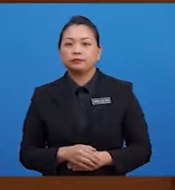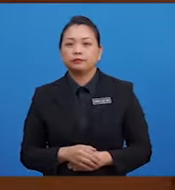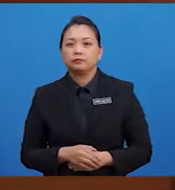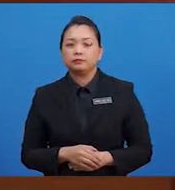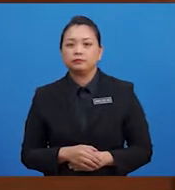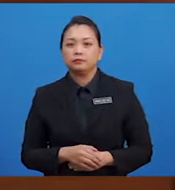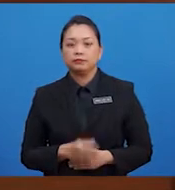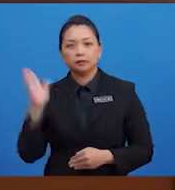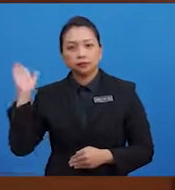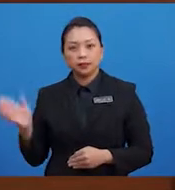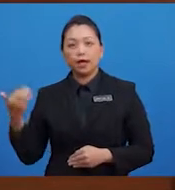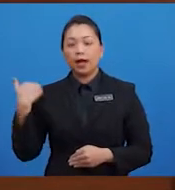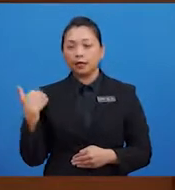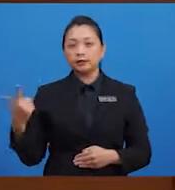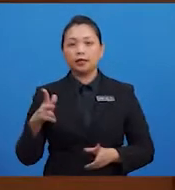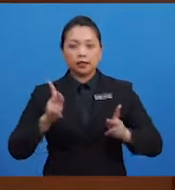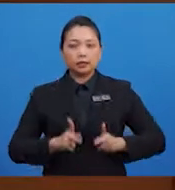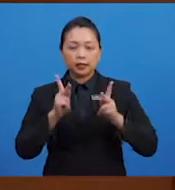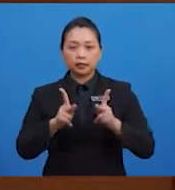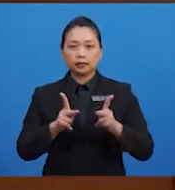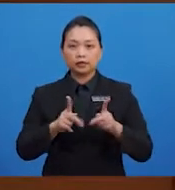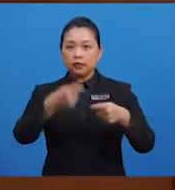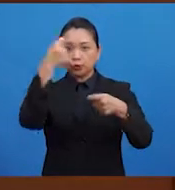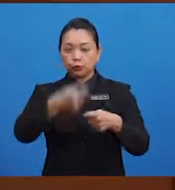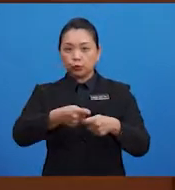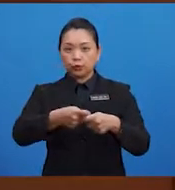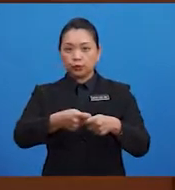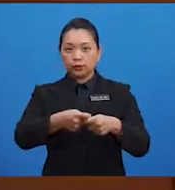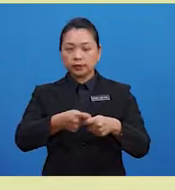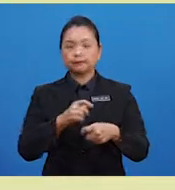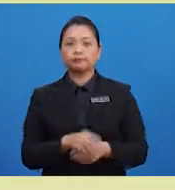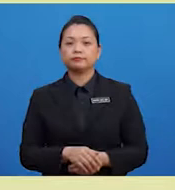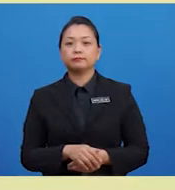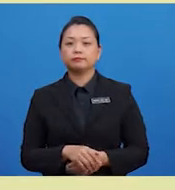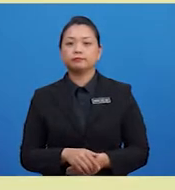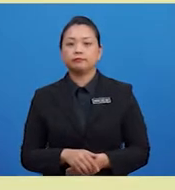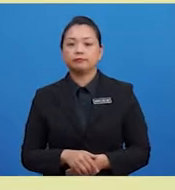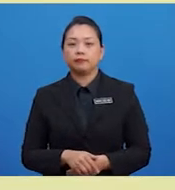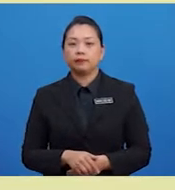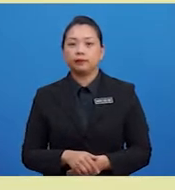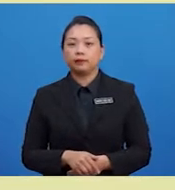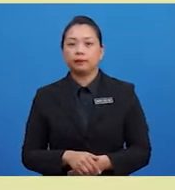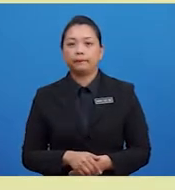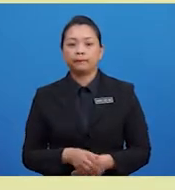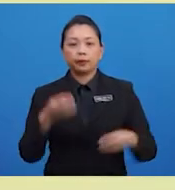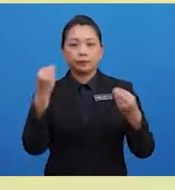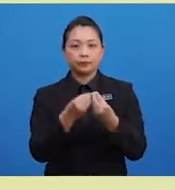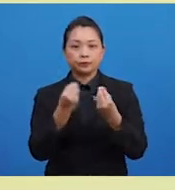Berikut merupakan kaedah menentukan peratusan kebernasan telur. Bilangan telur yang